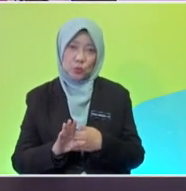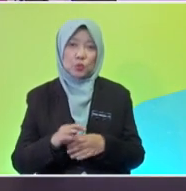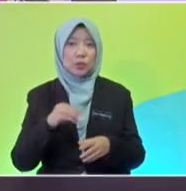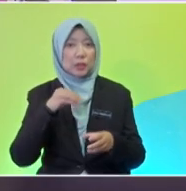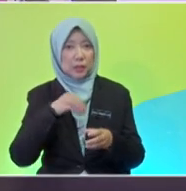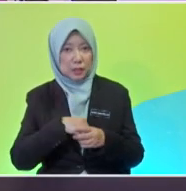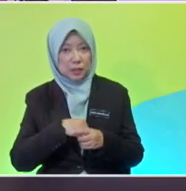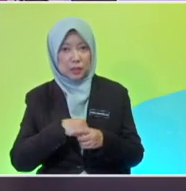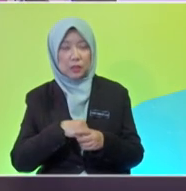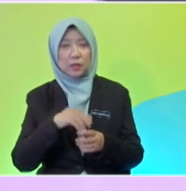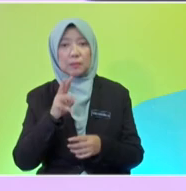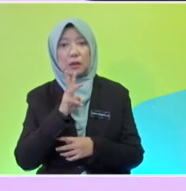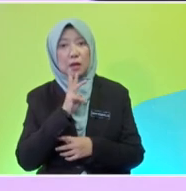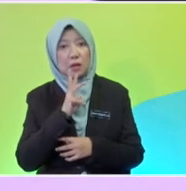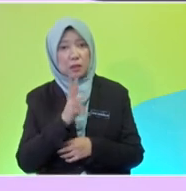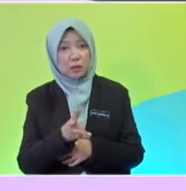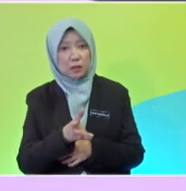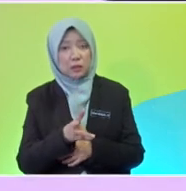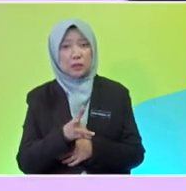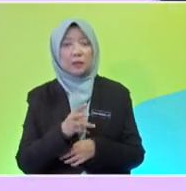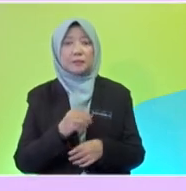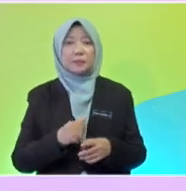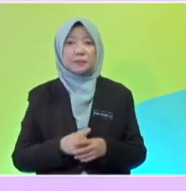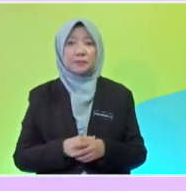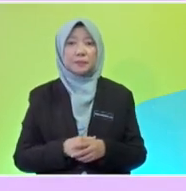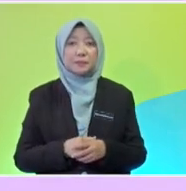air satu dua tiga